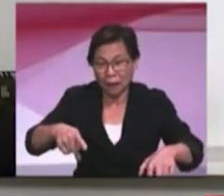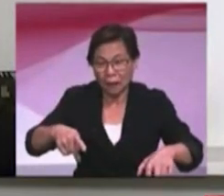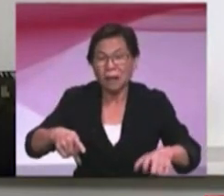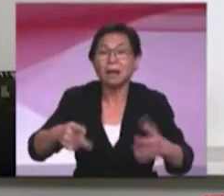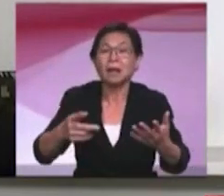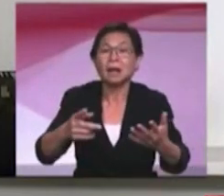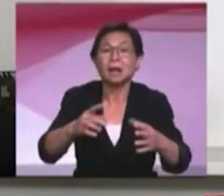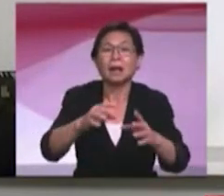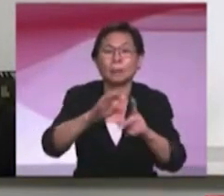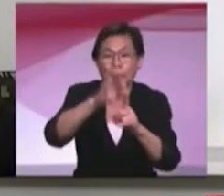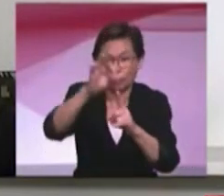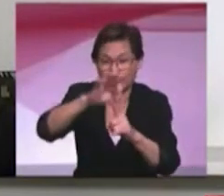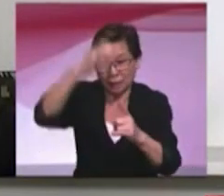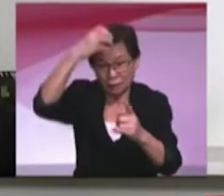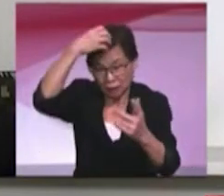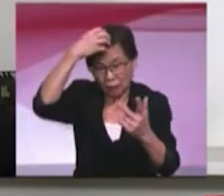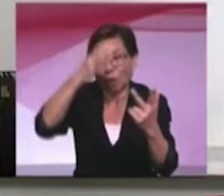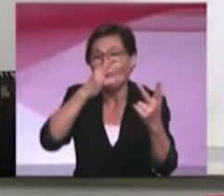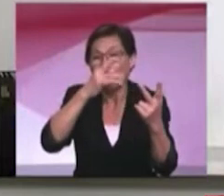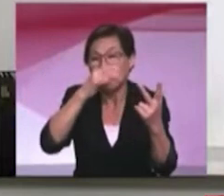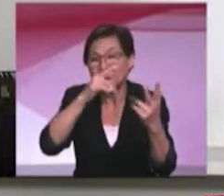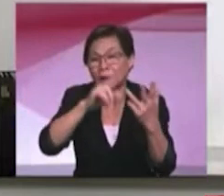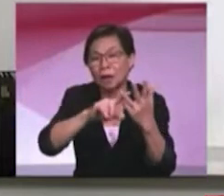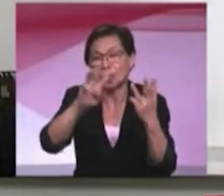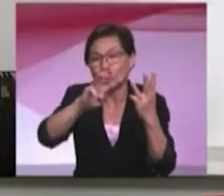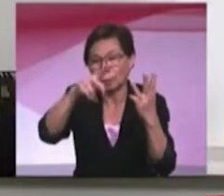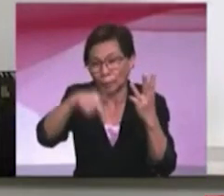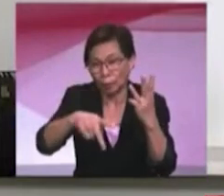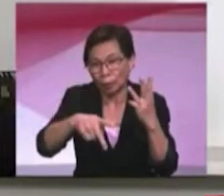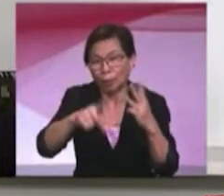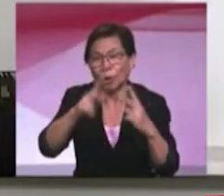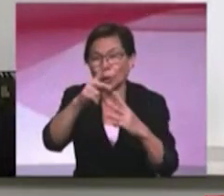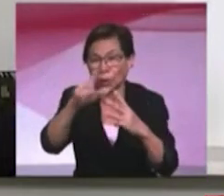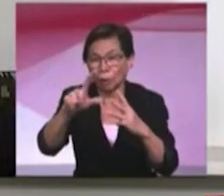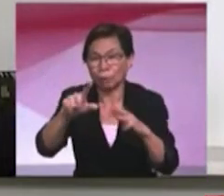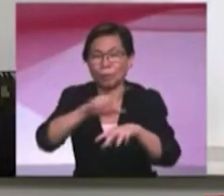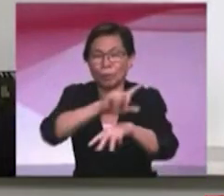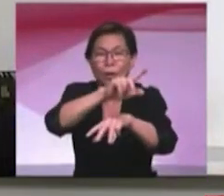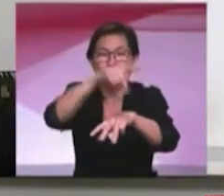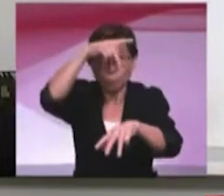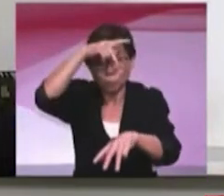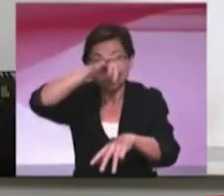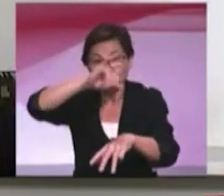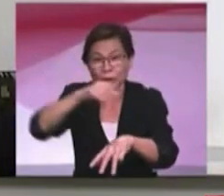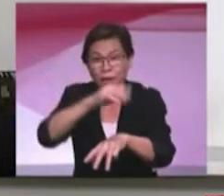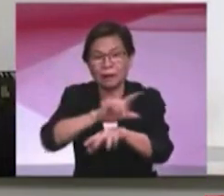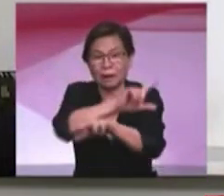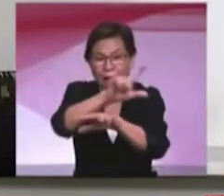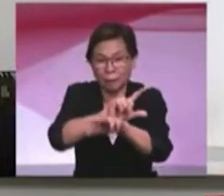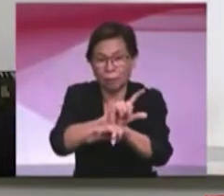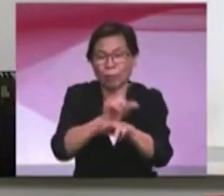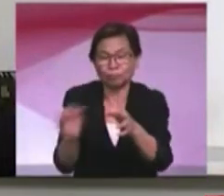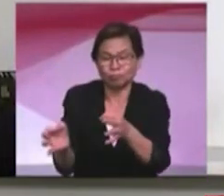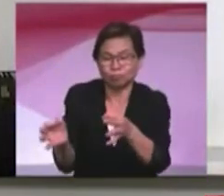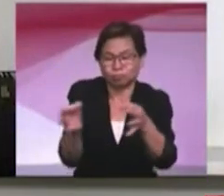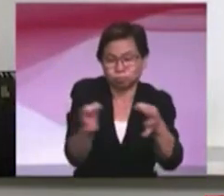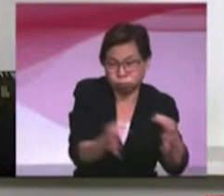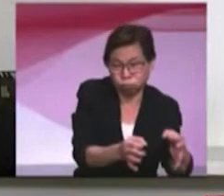Pinang, Selangor, Melaka, wilayah Persekutuan Kuala Lumpur, Putrajaya dan